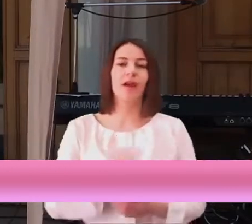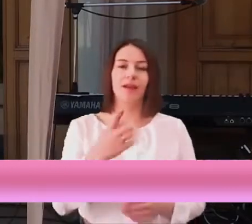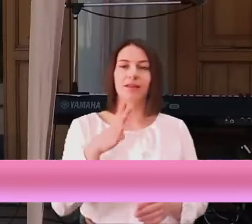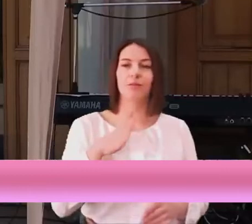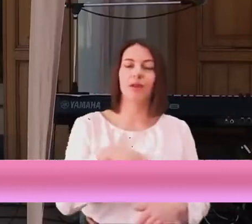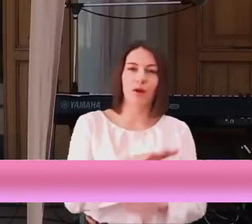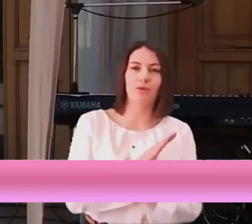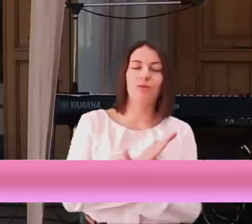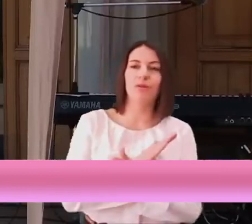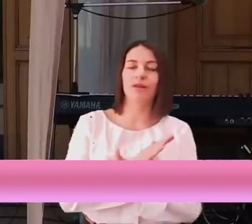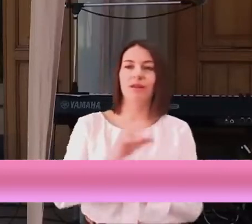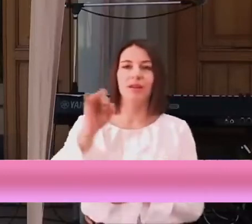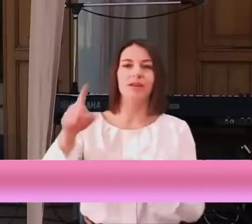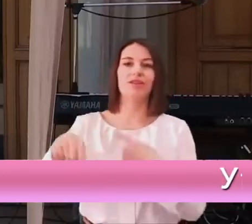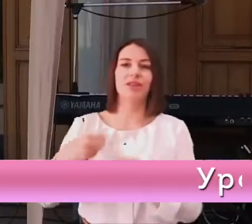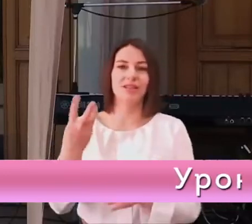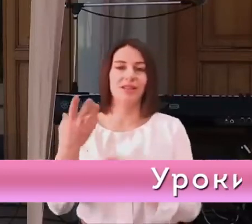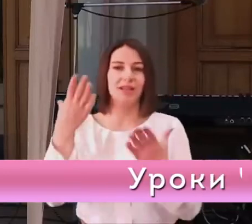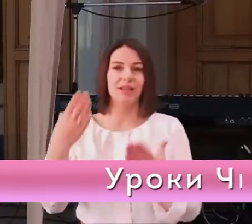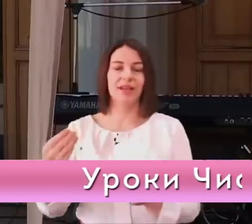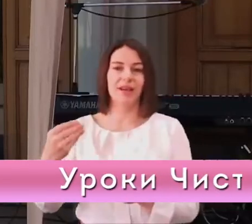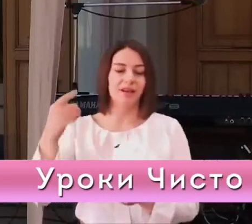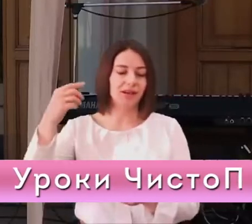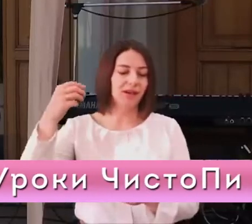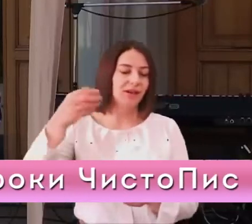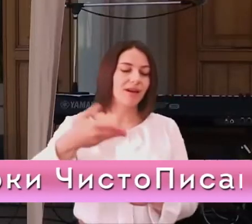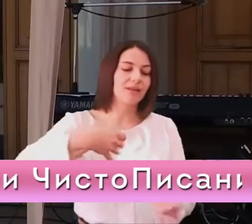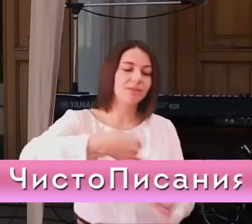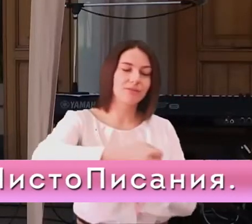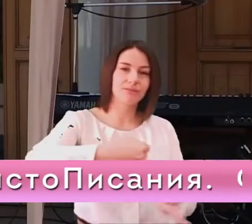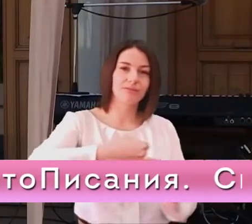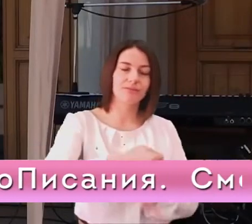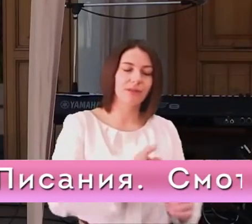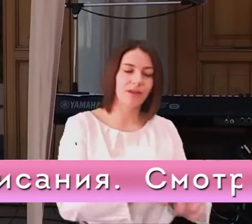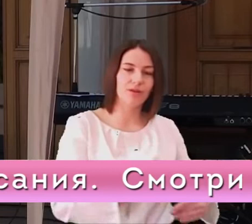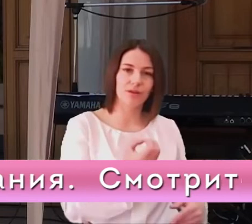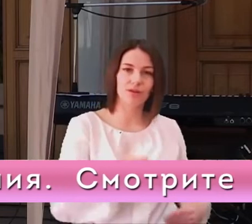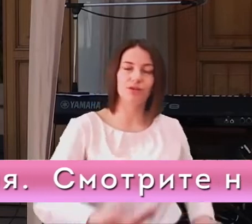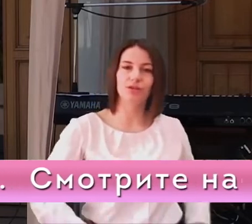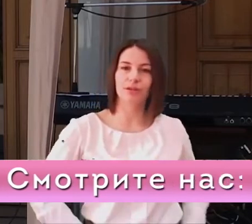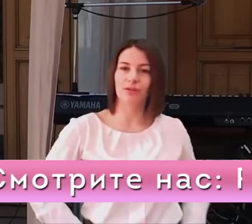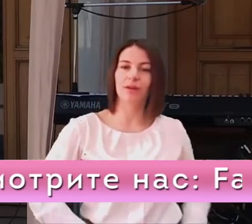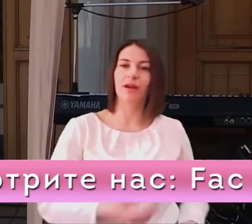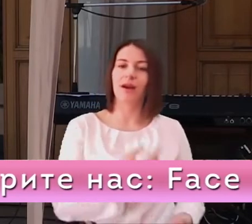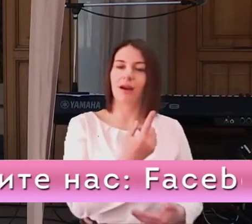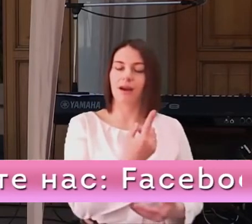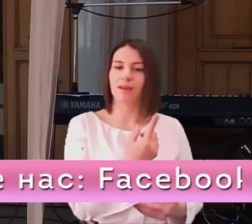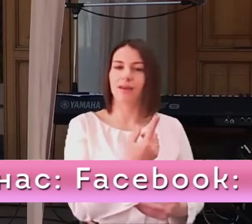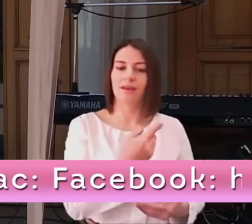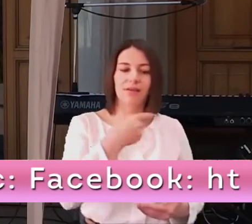на связь со своим другом, который еще живой, и говорит: дружище, у меня к тебе две новости, одна хорошая, одна